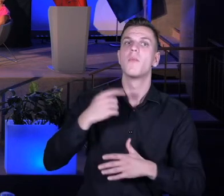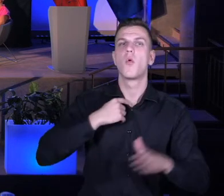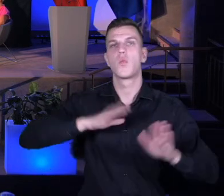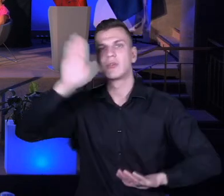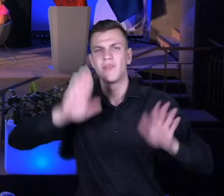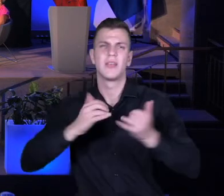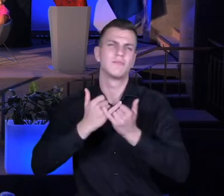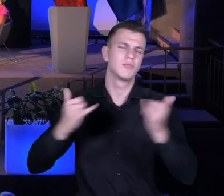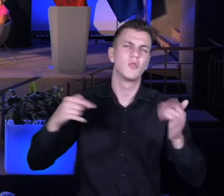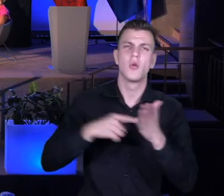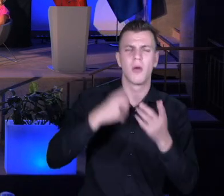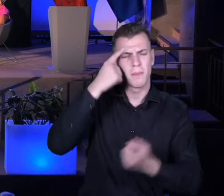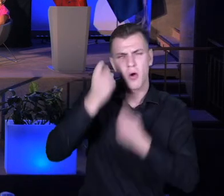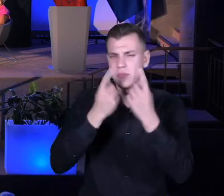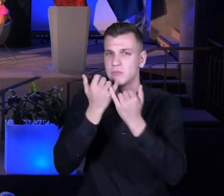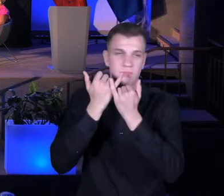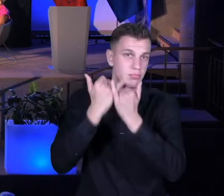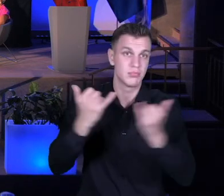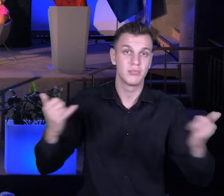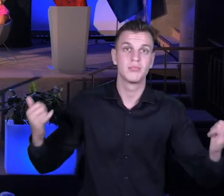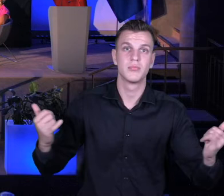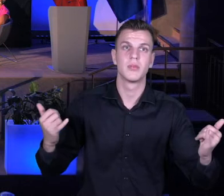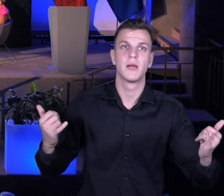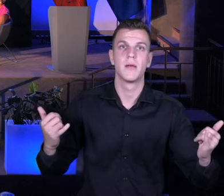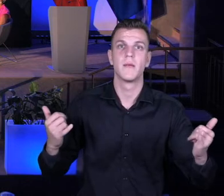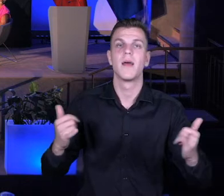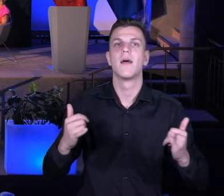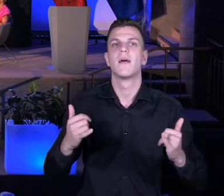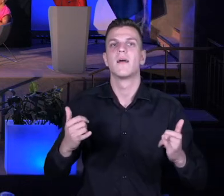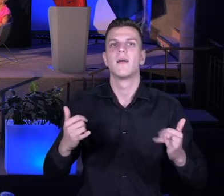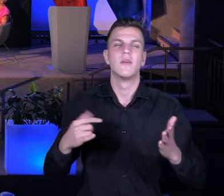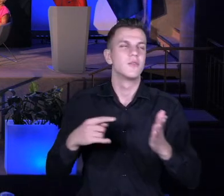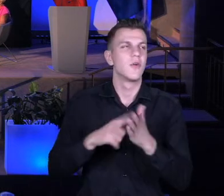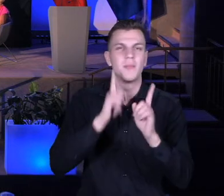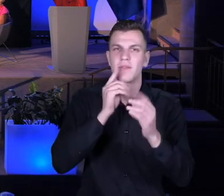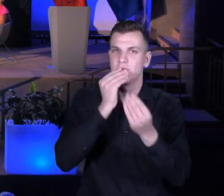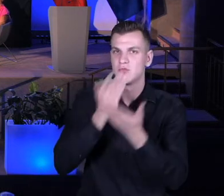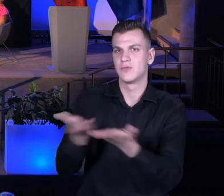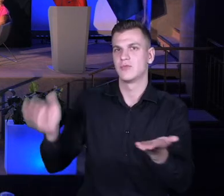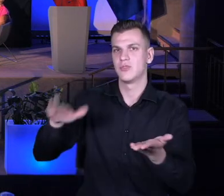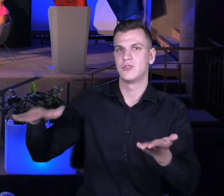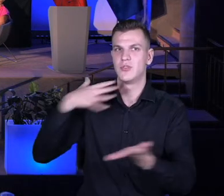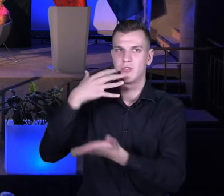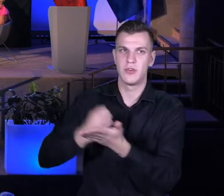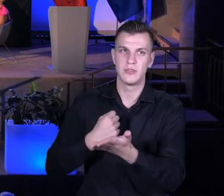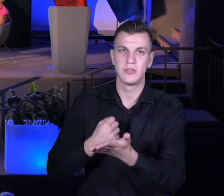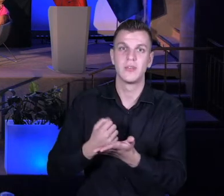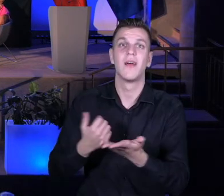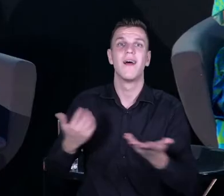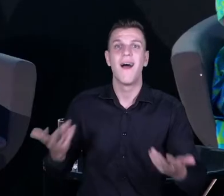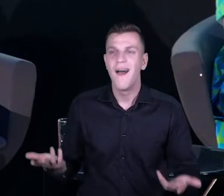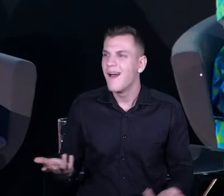innych rzeczy. Kreatywne rozgrzewki, tylko dopowiem, czy bilet wstępu na lekcję, to są świetne rzeczy dla nich. No widzą państwo, po prostu dać